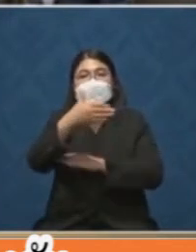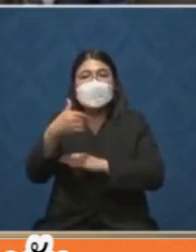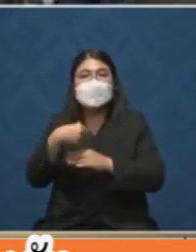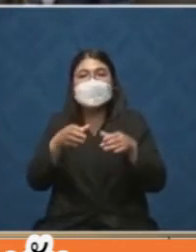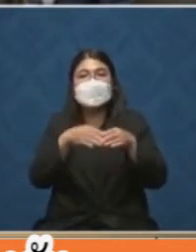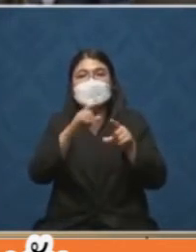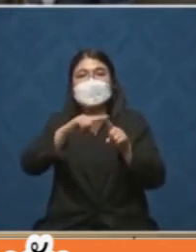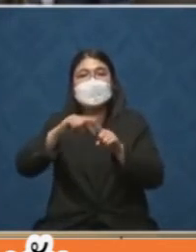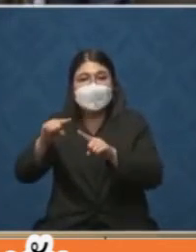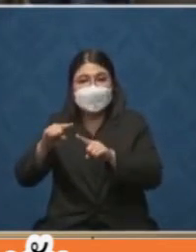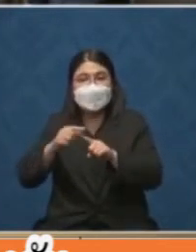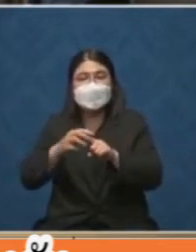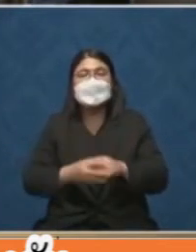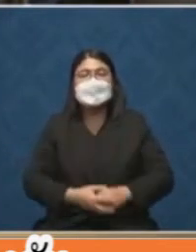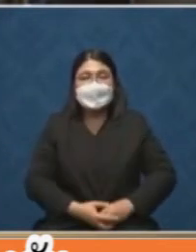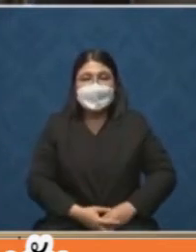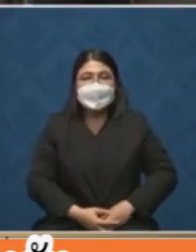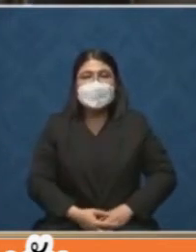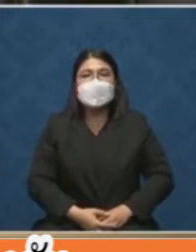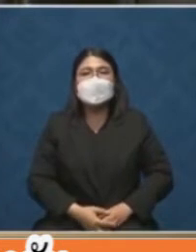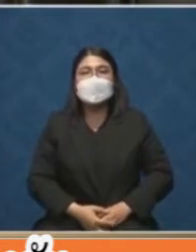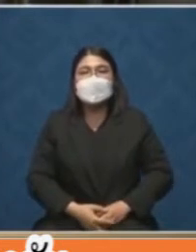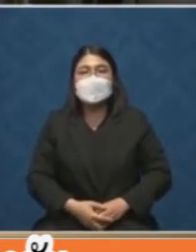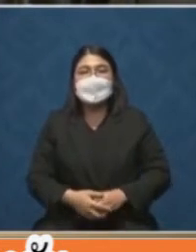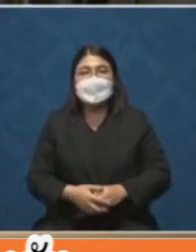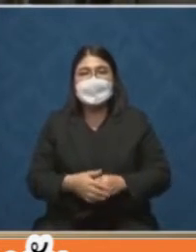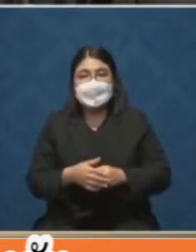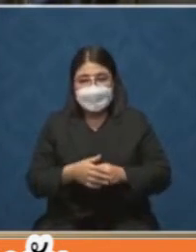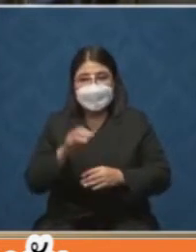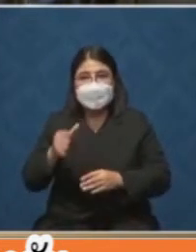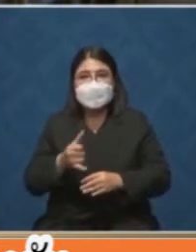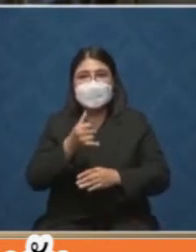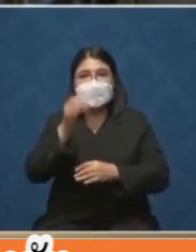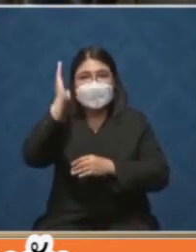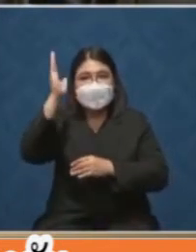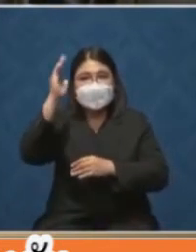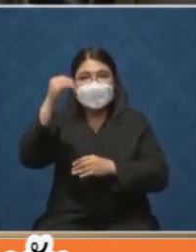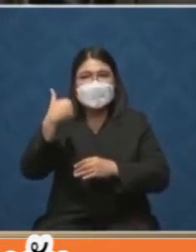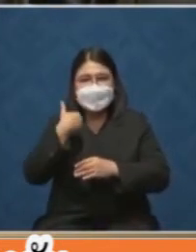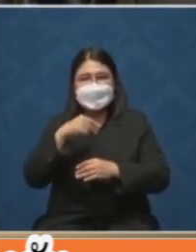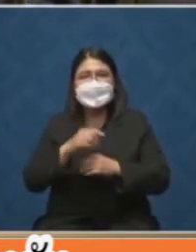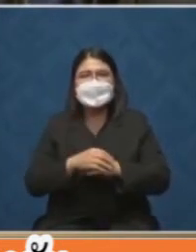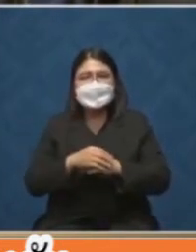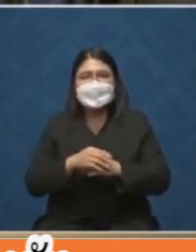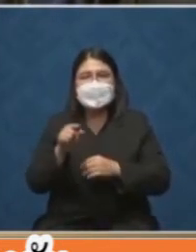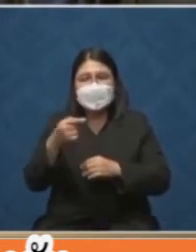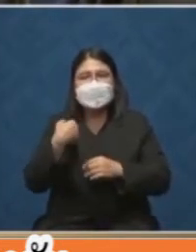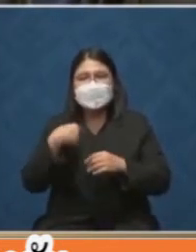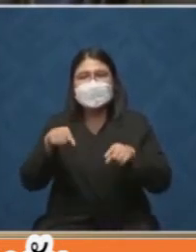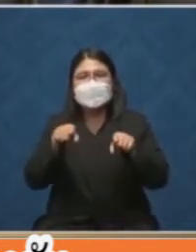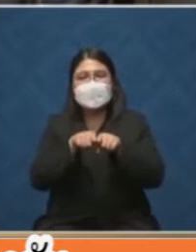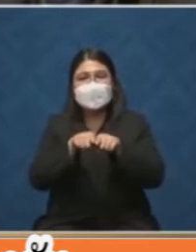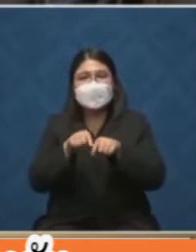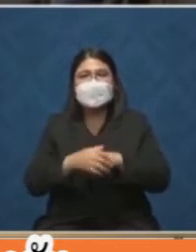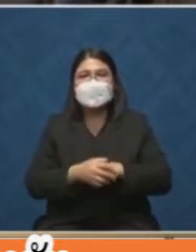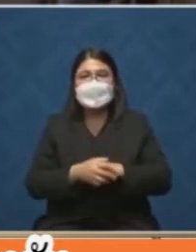อาธิ ภคพลงประชัลัตย ภาภิใจไทย ภาปชาทิปัจ ภาคเพื่อไทย ภาปชาชาิรศึภาอน ๆ กรครธ Anth